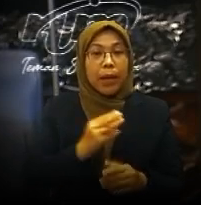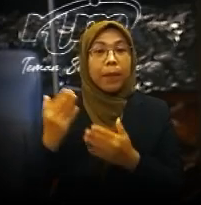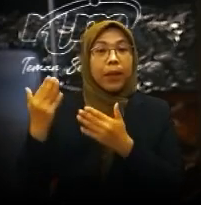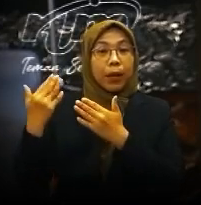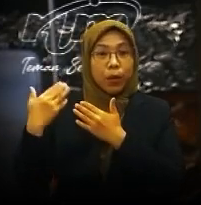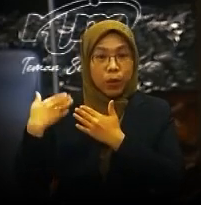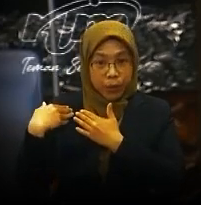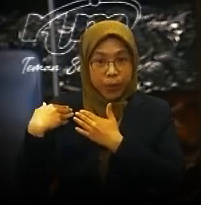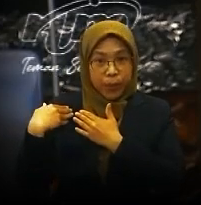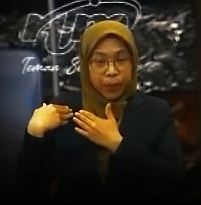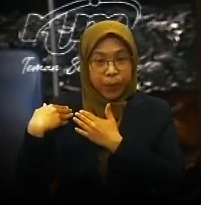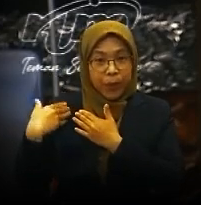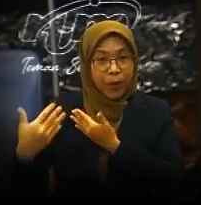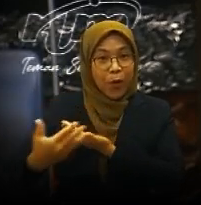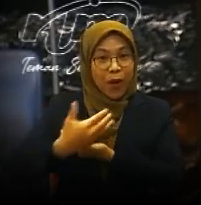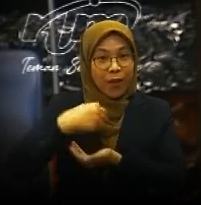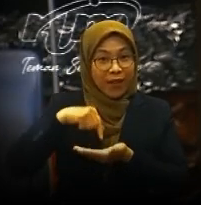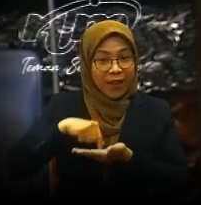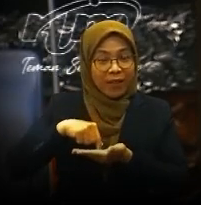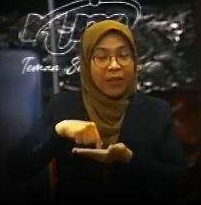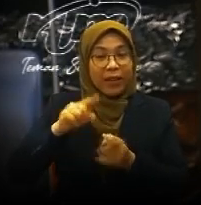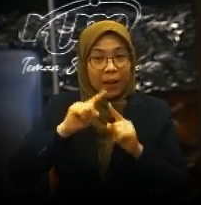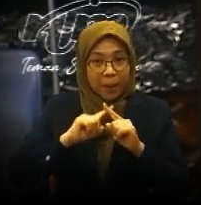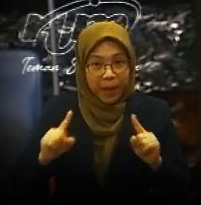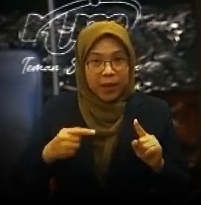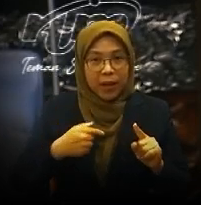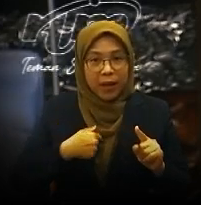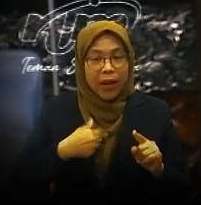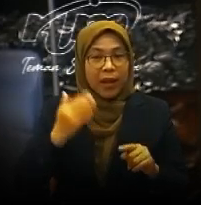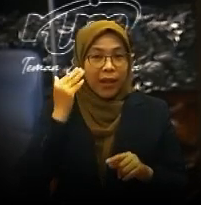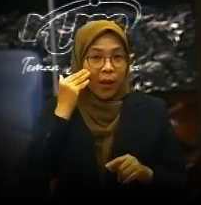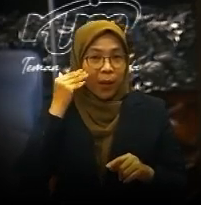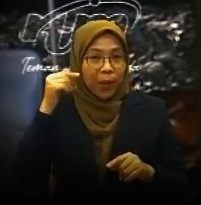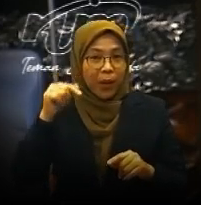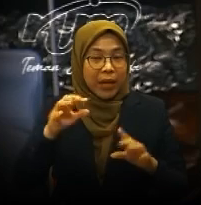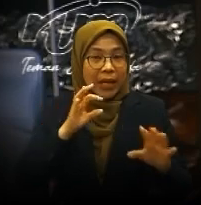responsibility bertanggungjawab, ya. Tetapi saya tahu kalaulah umpamanya